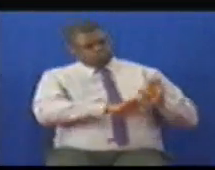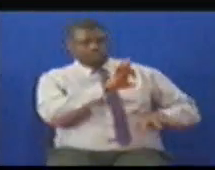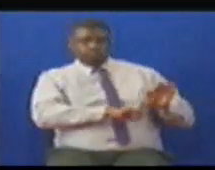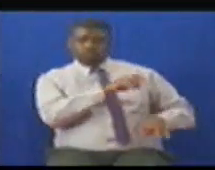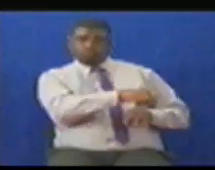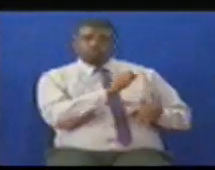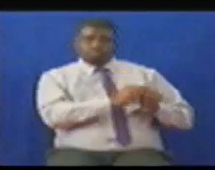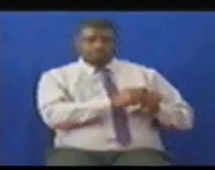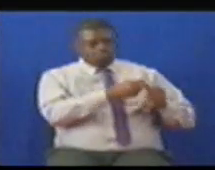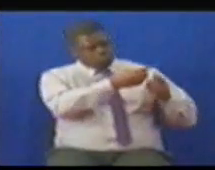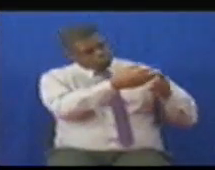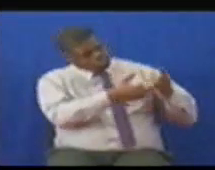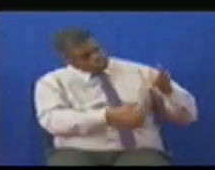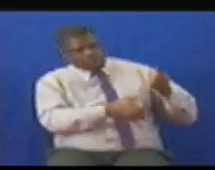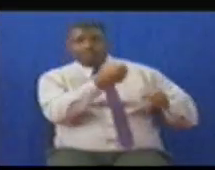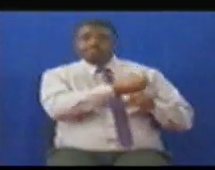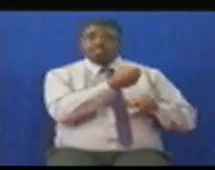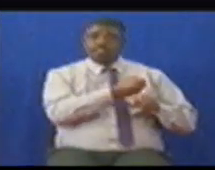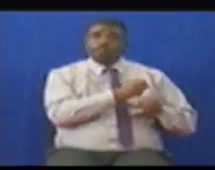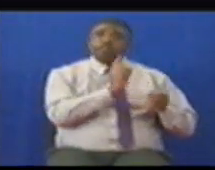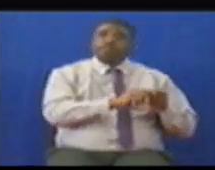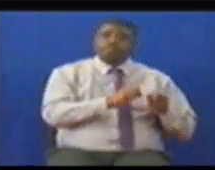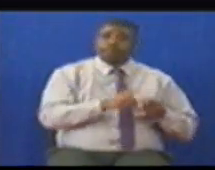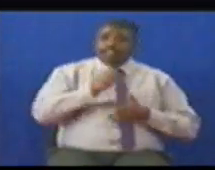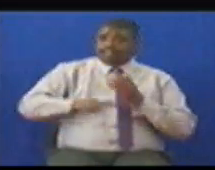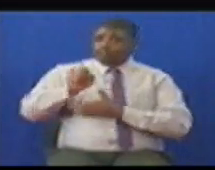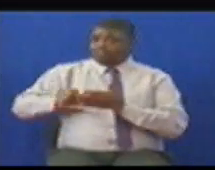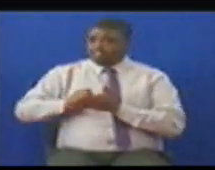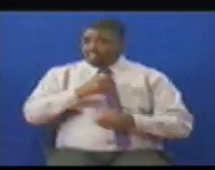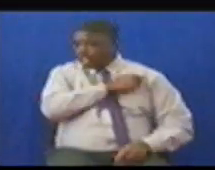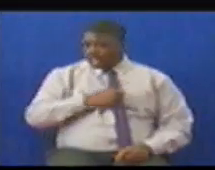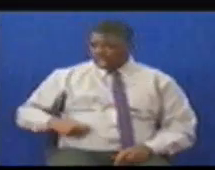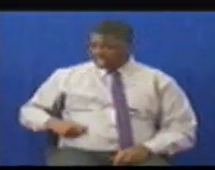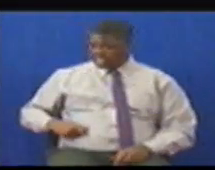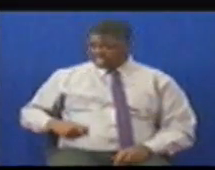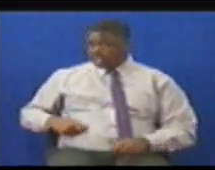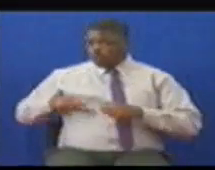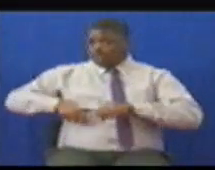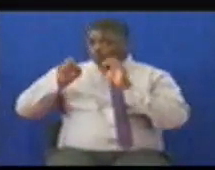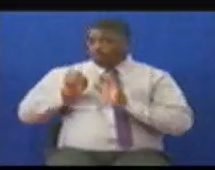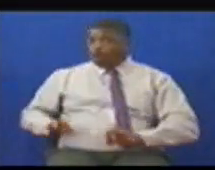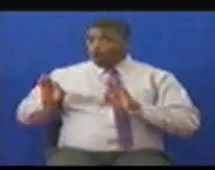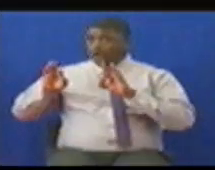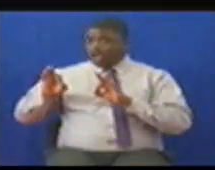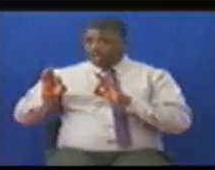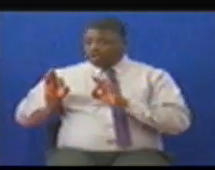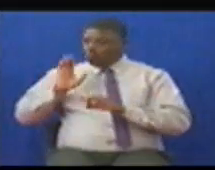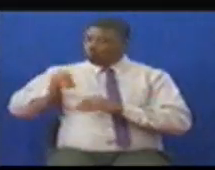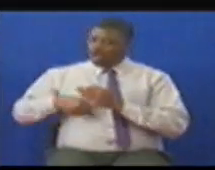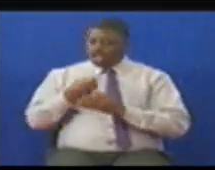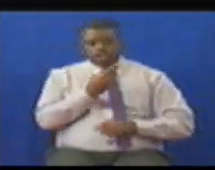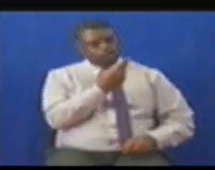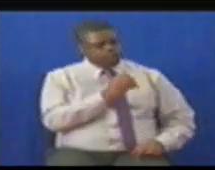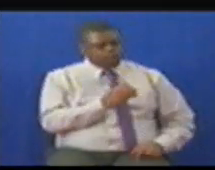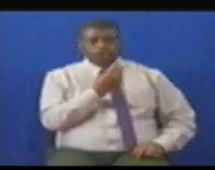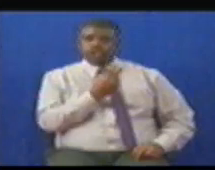yafuatayo yamebainika. Moja, bajeti ya ofisi ya Rais Mjenzi Mtunisho Wema na Utawala Bora kwa mwaka wa fedha 2021 ambayo